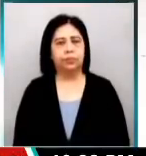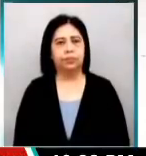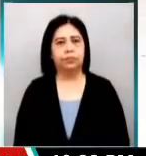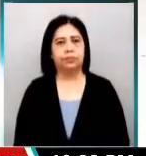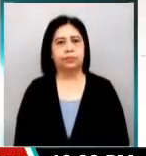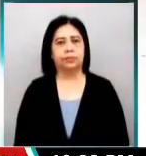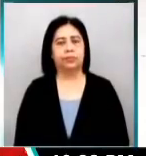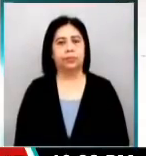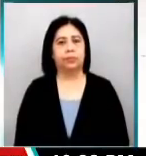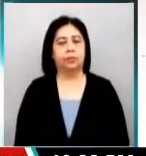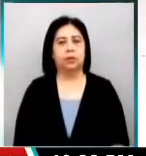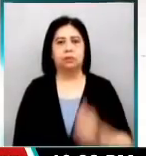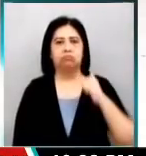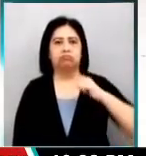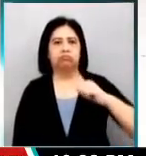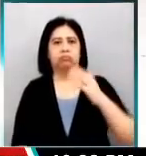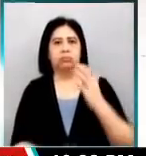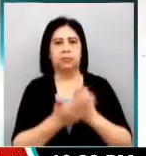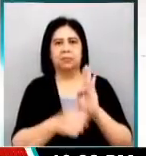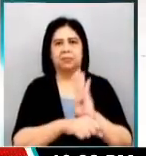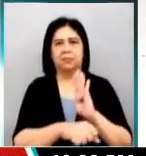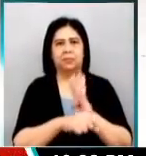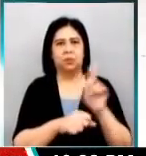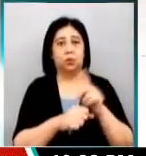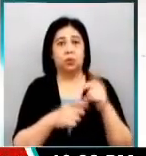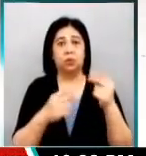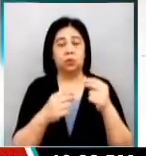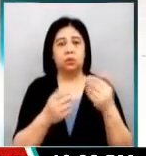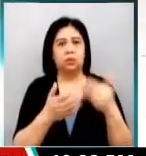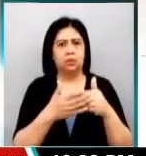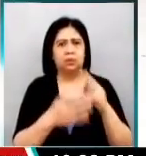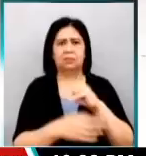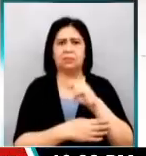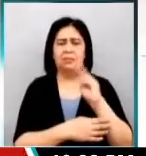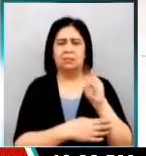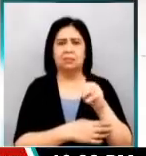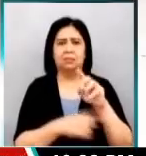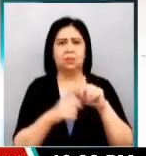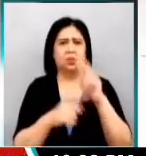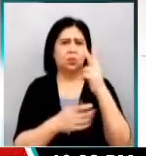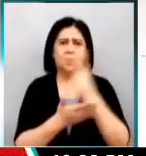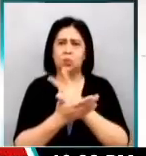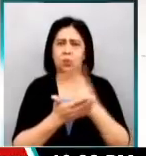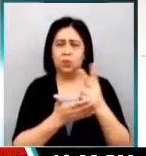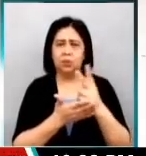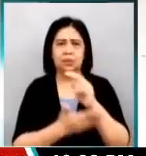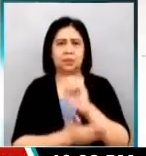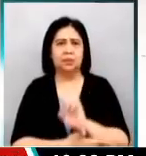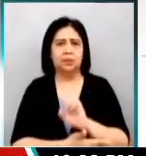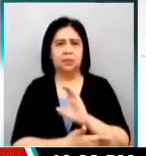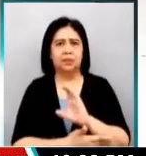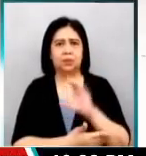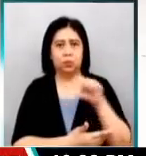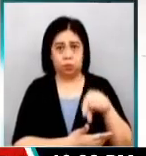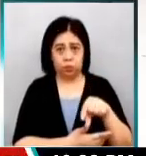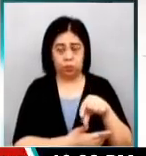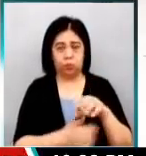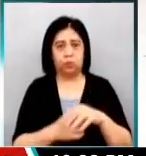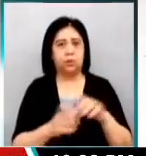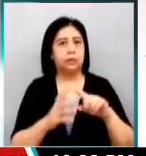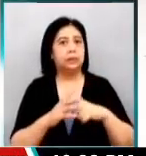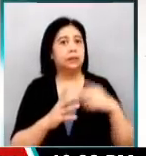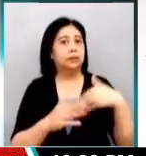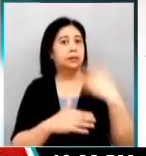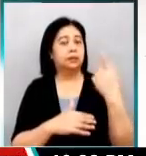Pinutulan ng ilang negosyante ang pagsasailalim sa Metro Manila sa 2 linggong enhanced community quarantine simula sa susunod na